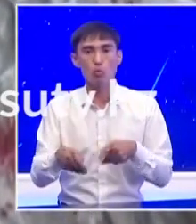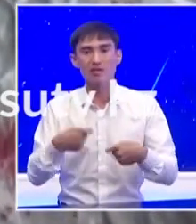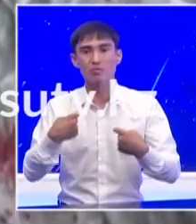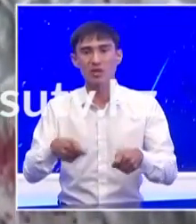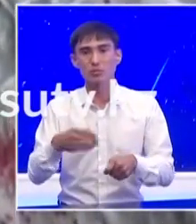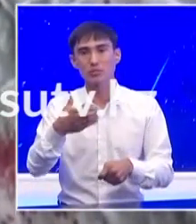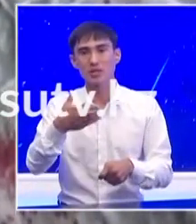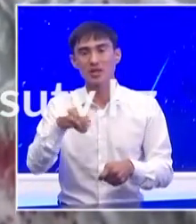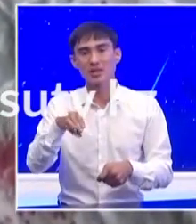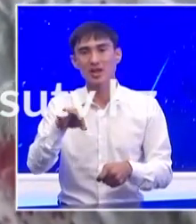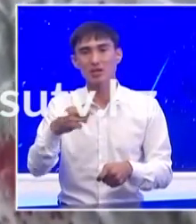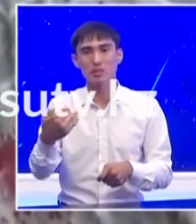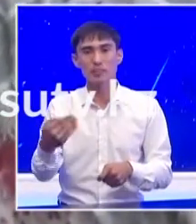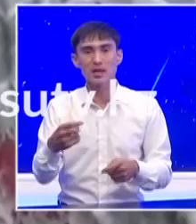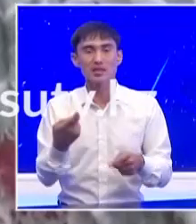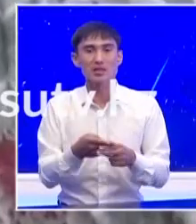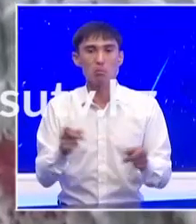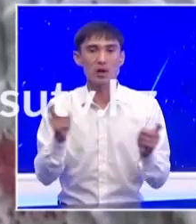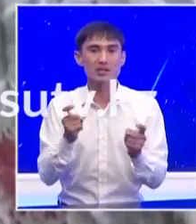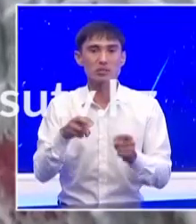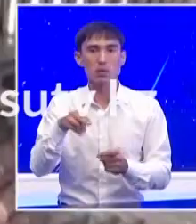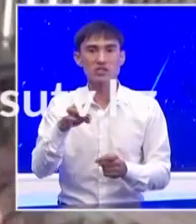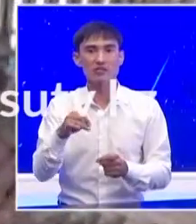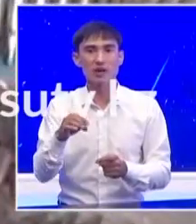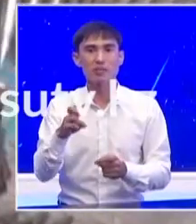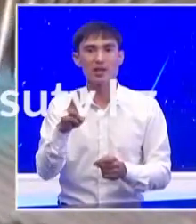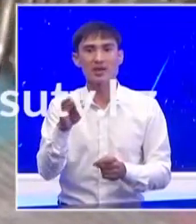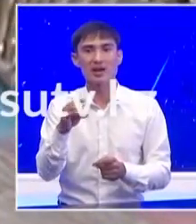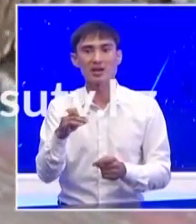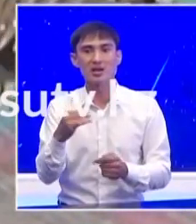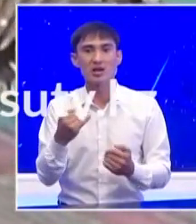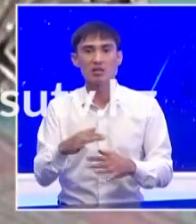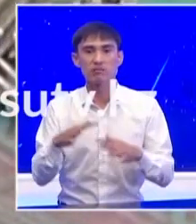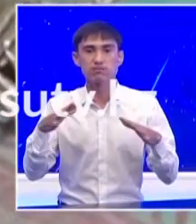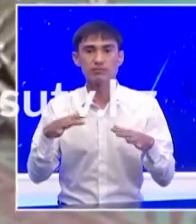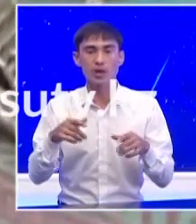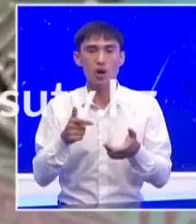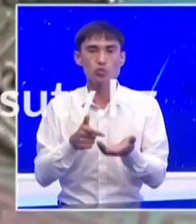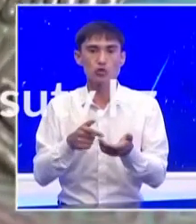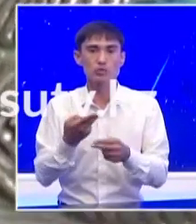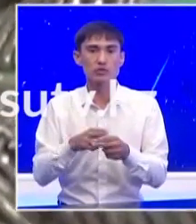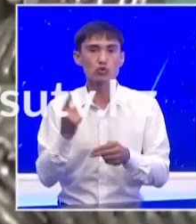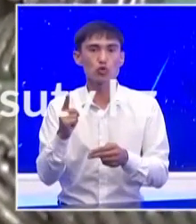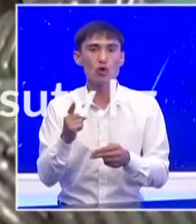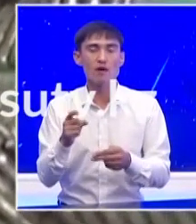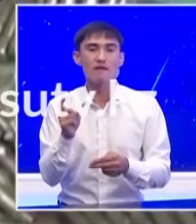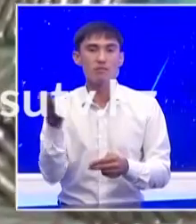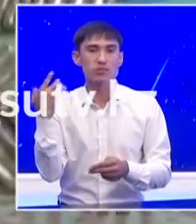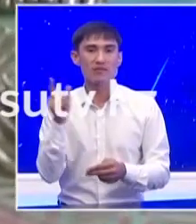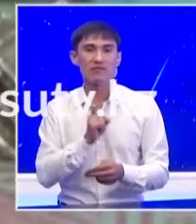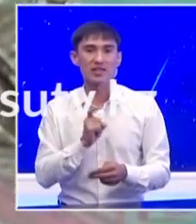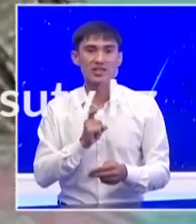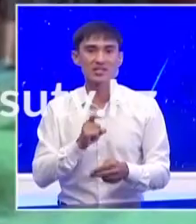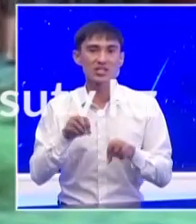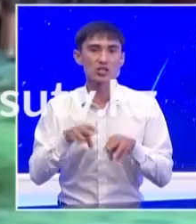продают талибам. Этот магазин в районе Панджвай на юге Кандагара буквально наводнен оружием из-за того, что былые владельцы